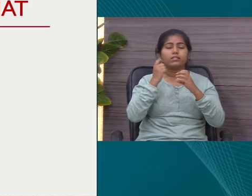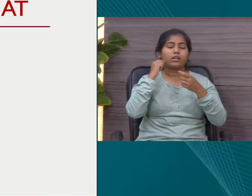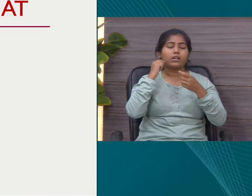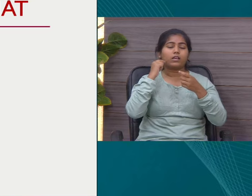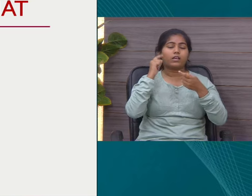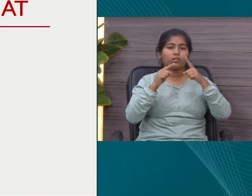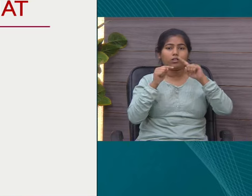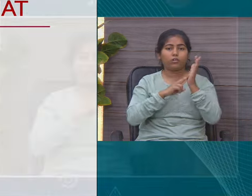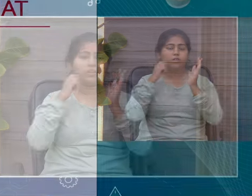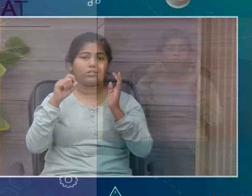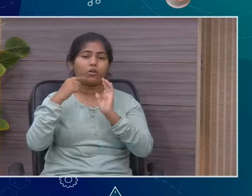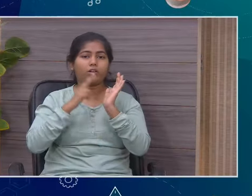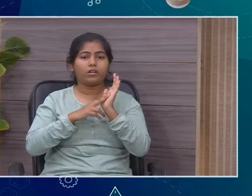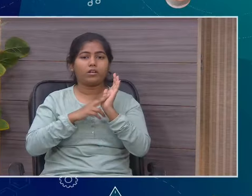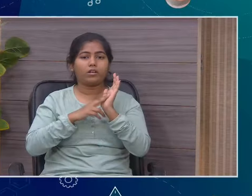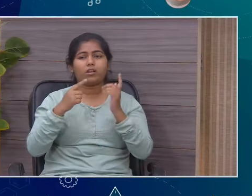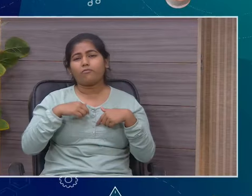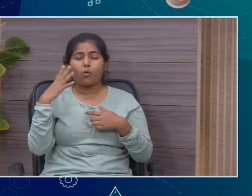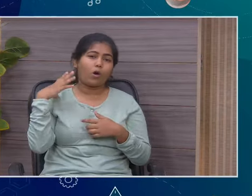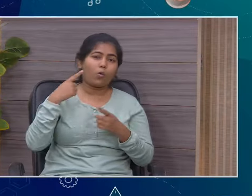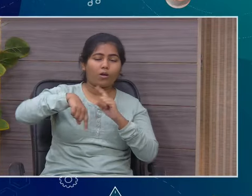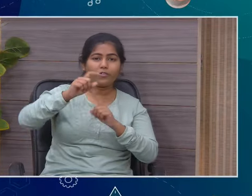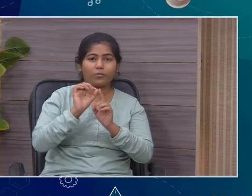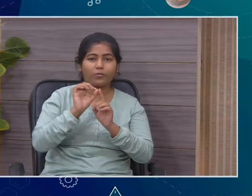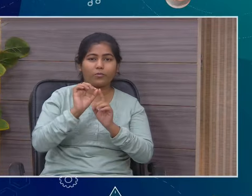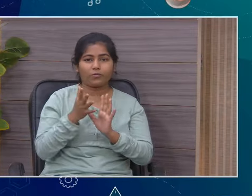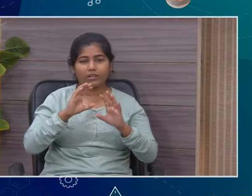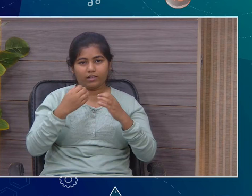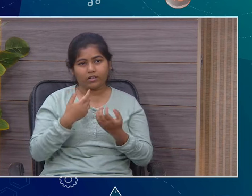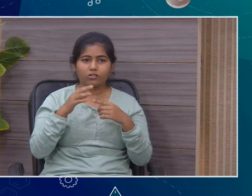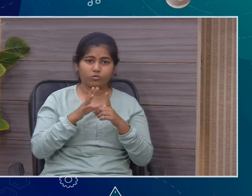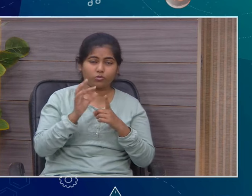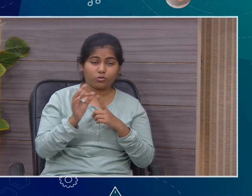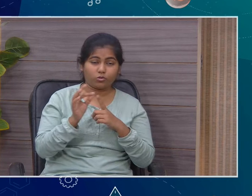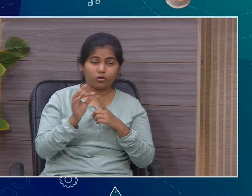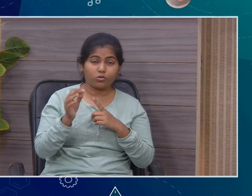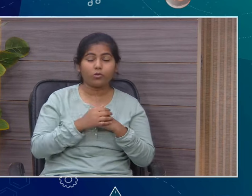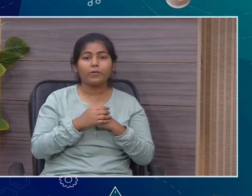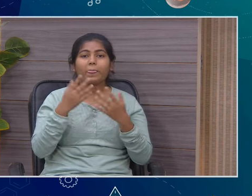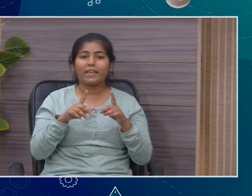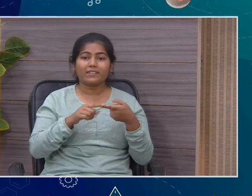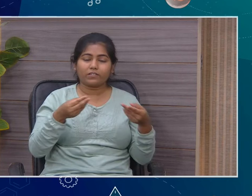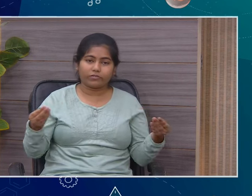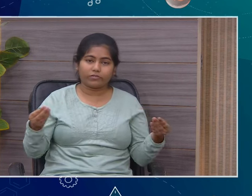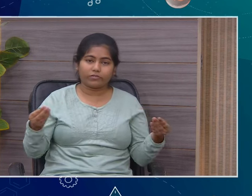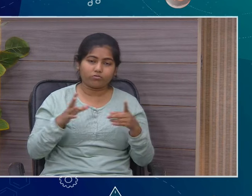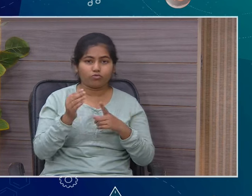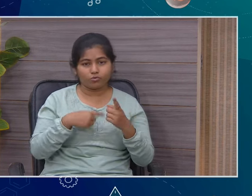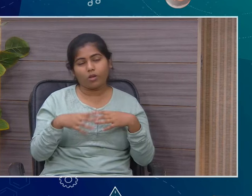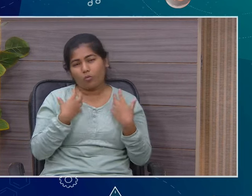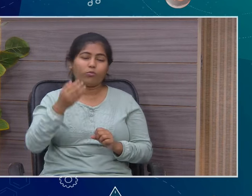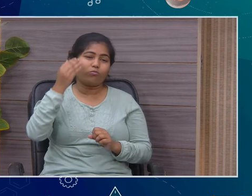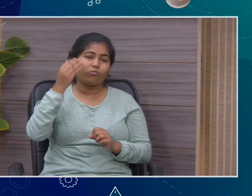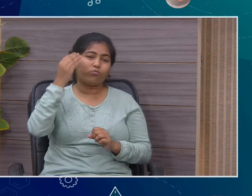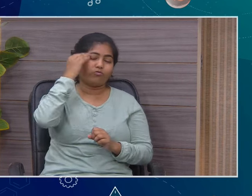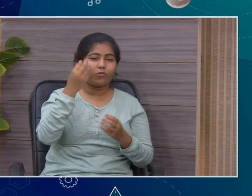dth.class10@cieet.nic.in पर भेजें। और हमें प्रतीक्षा रहेगी कि आपकी जो ये प्रैक्टिकल क्लास आप करेंगे, लर्निंग बाय डूइंग करके देखेंगे एलिमेंट्स को जानने के लिए, वो हम जरूर